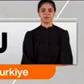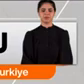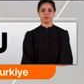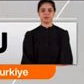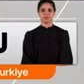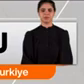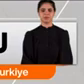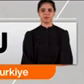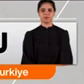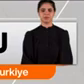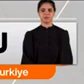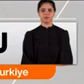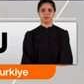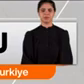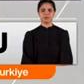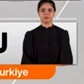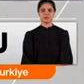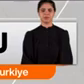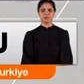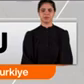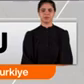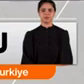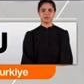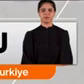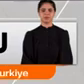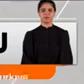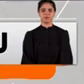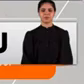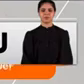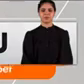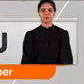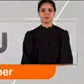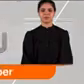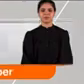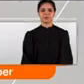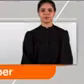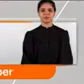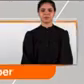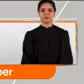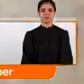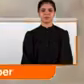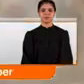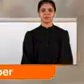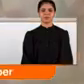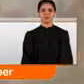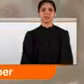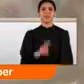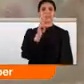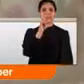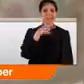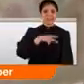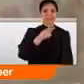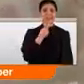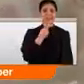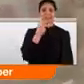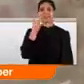ayı ağırlığını taşımak gibi. Son haftaları saymaksak bir iki haftayı çok bir ağır bir gebelik yaşamadım. İkisi kız ikisi erkek